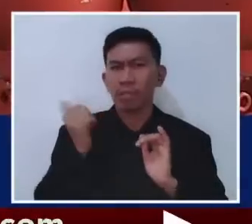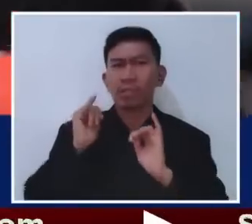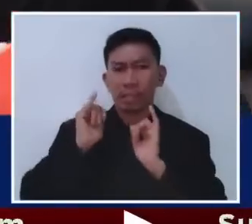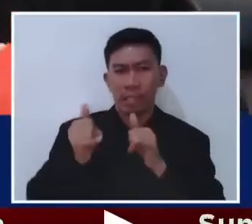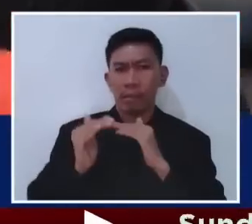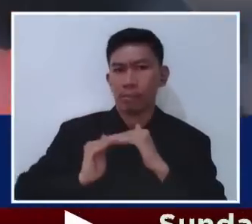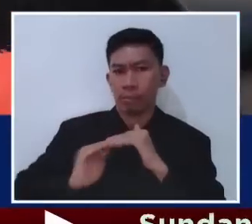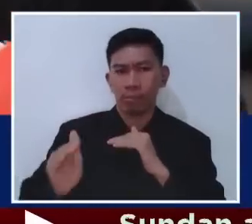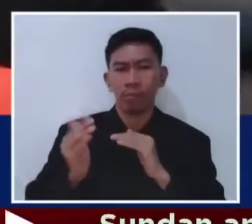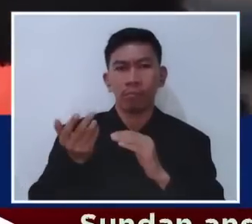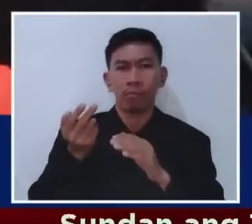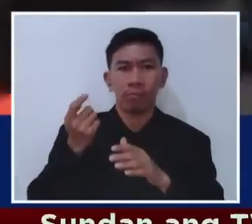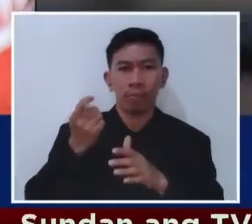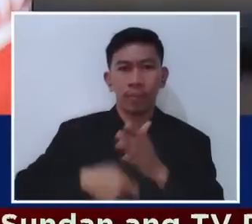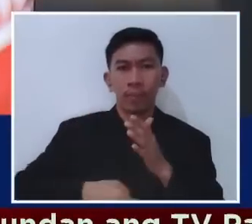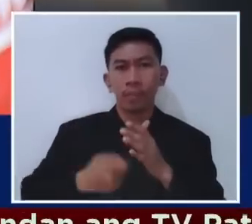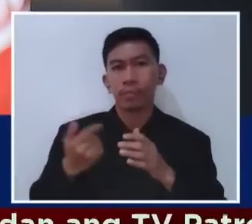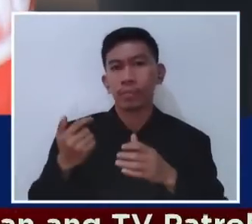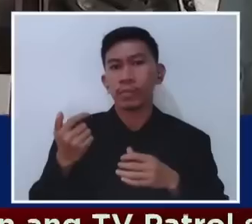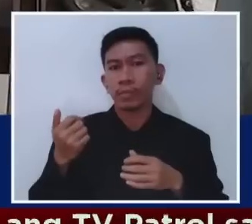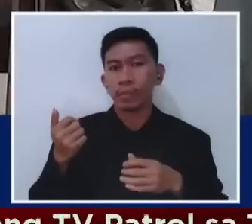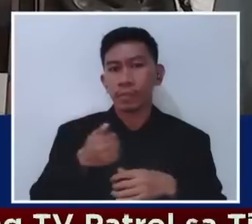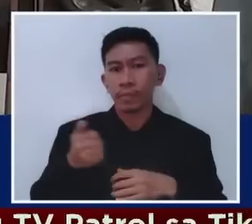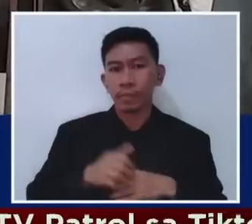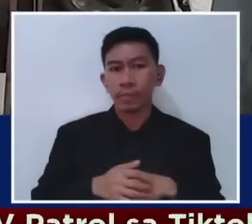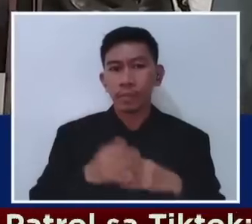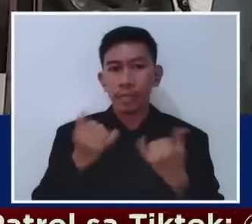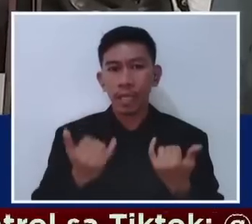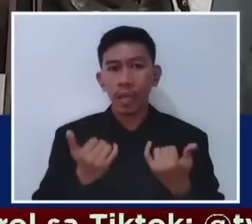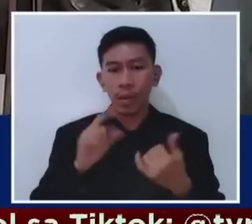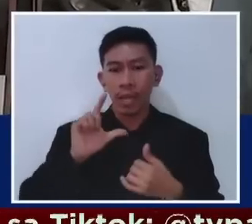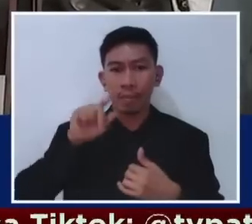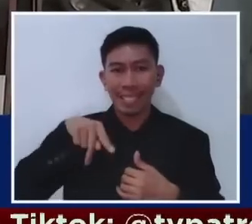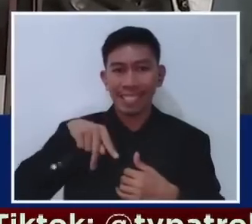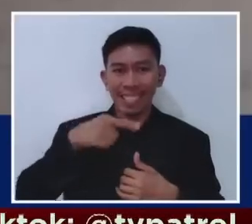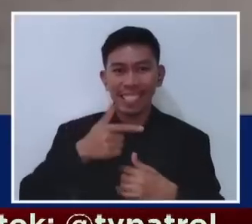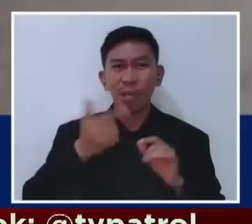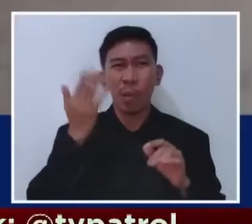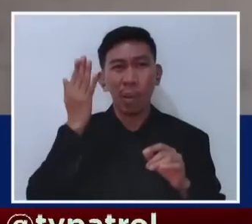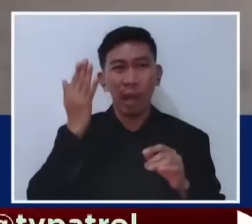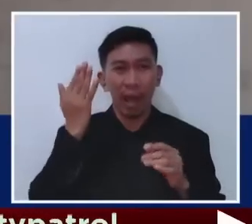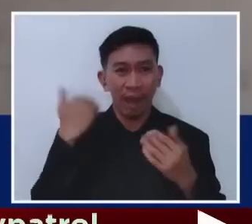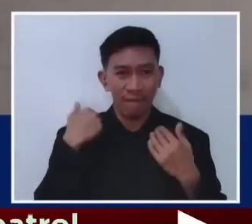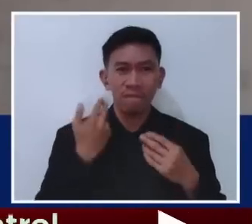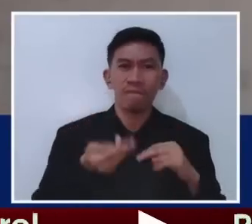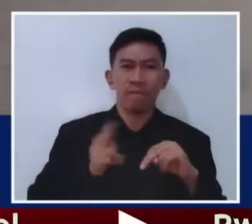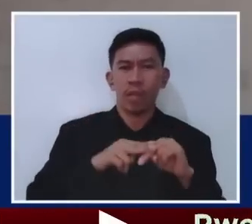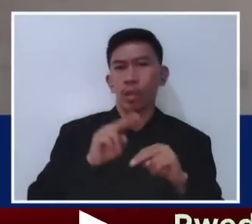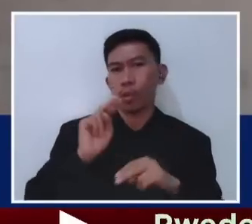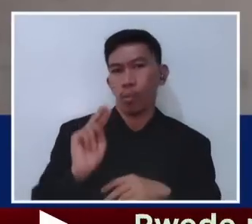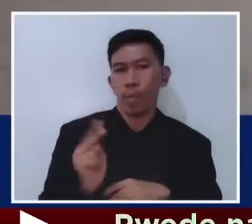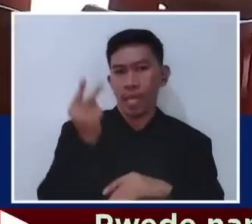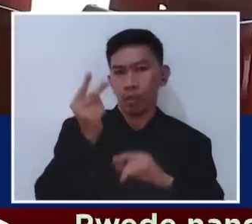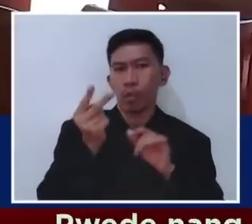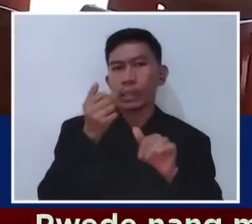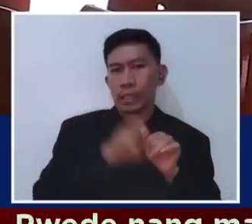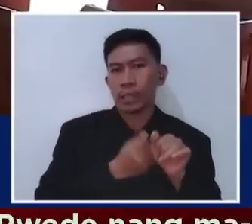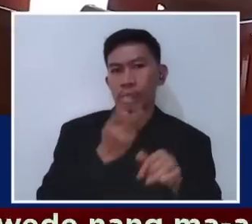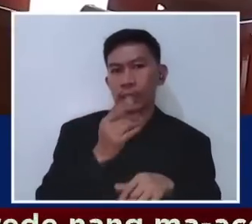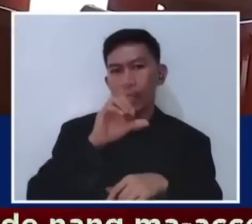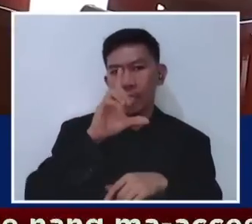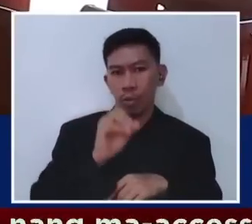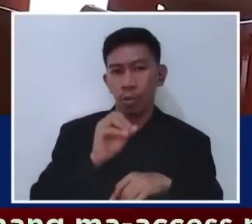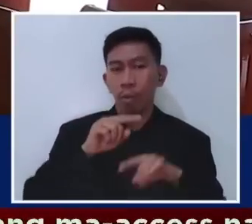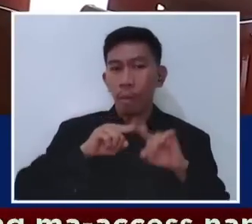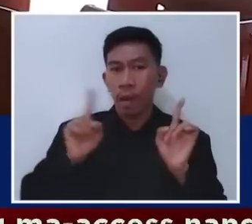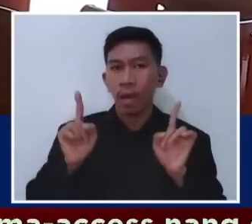LPG dahil nasa 2 pesos kada kilo na ang ibinagsak sa presyo sa ngayon. Yun nga lang, may 8 days pa bago